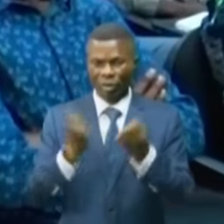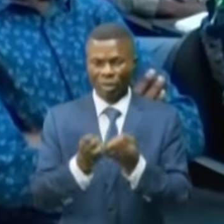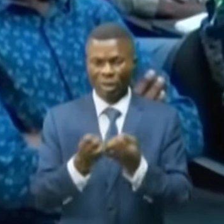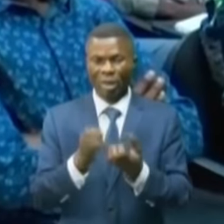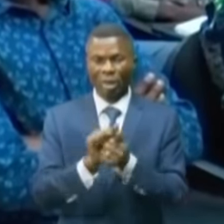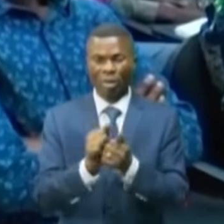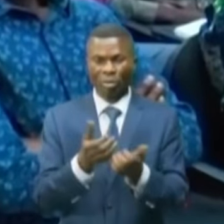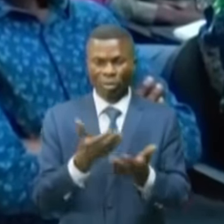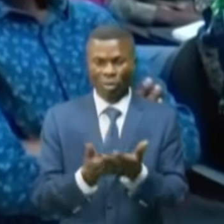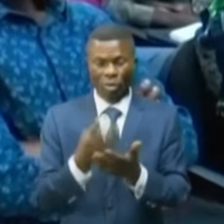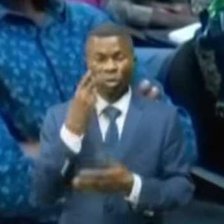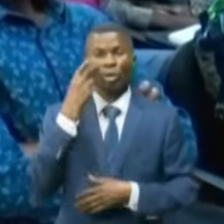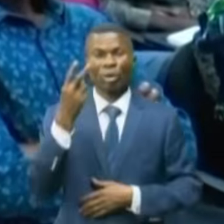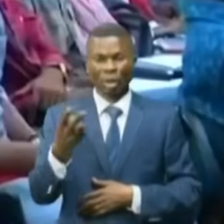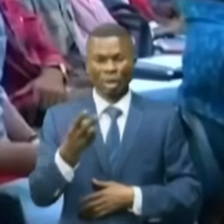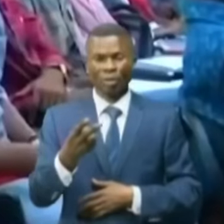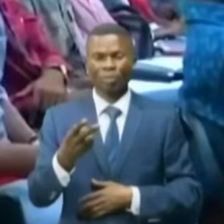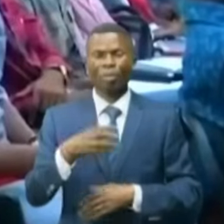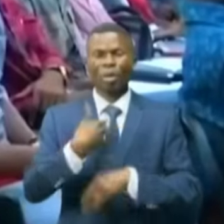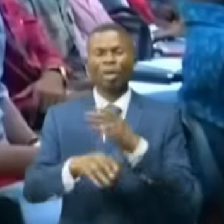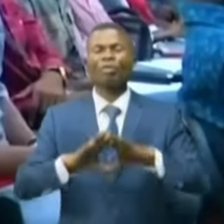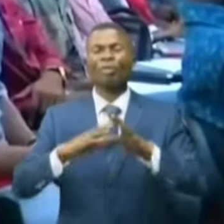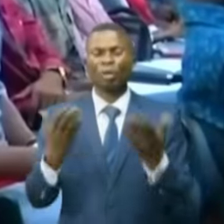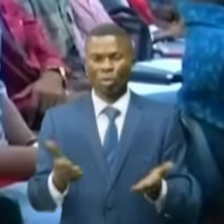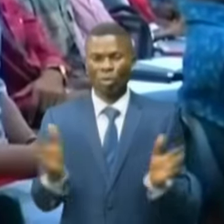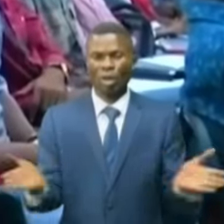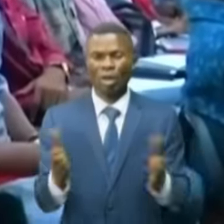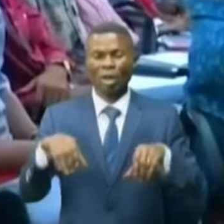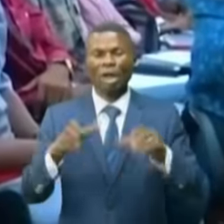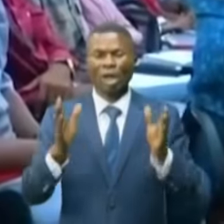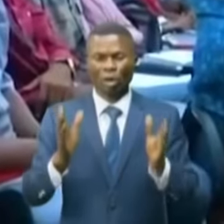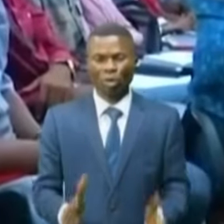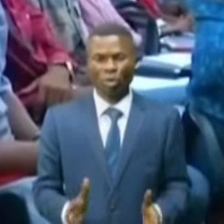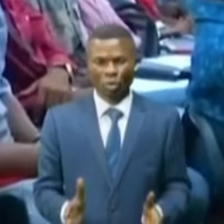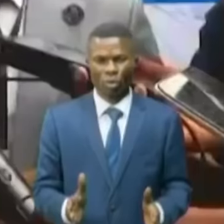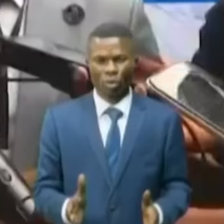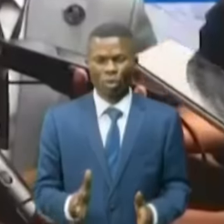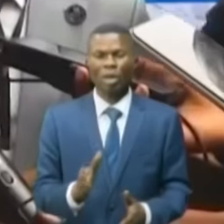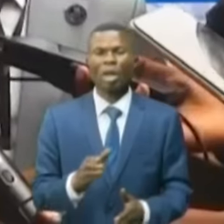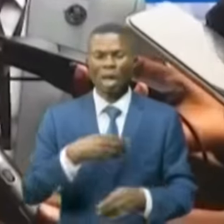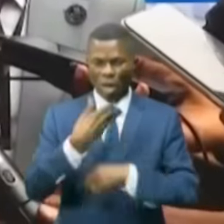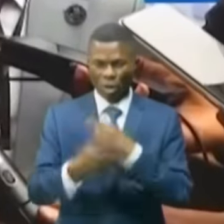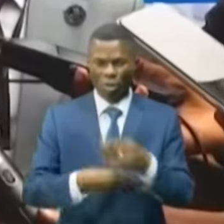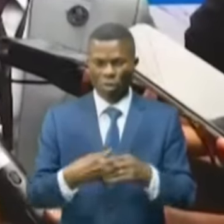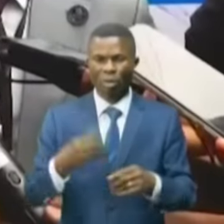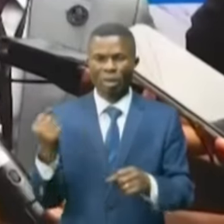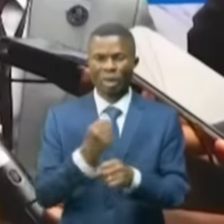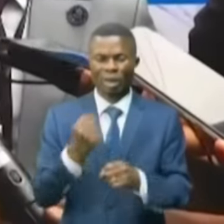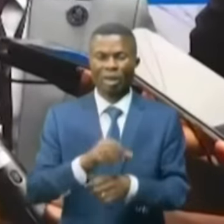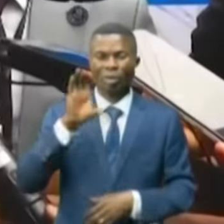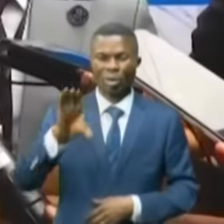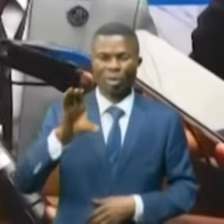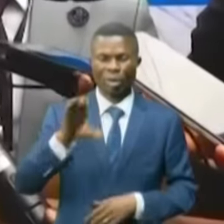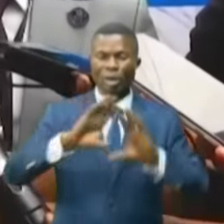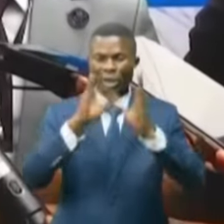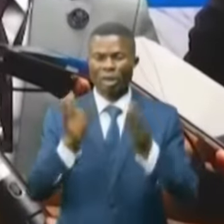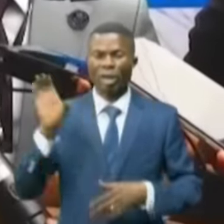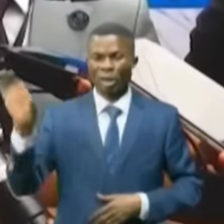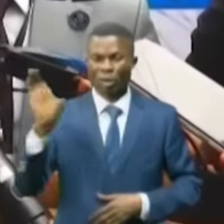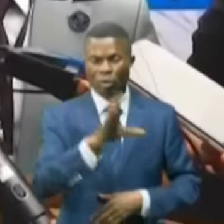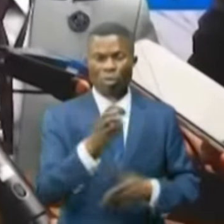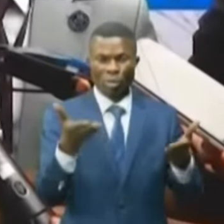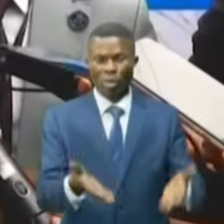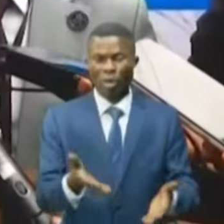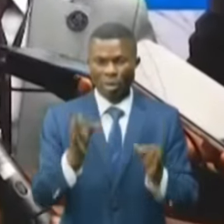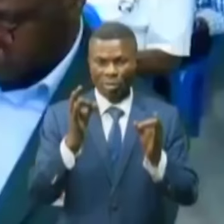question de voir comment inciter les Congolais à entrer dans ce secteur bancaire. Toutes les banques qui sont là, il n'y